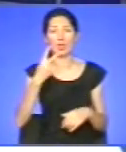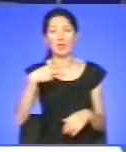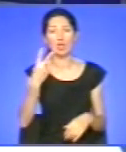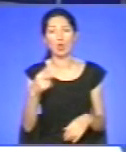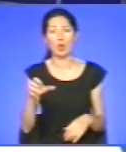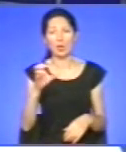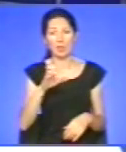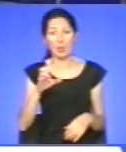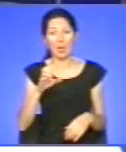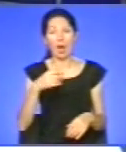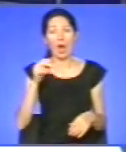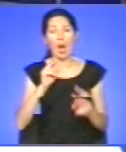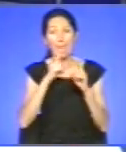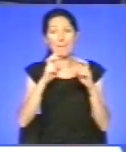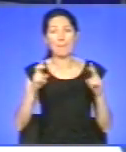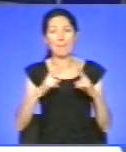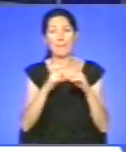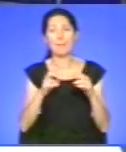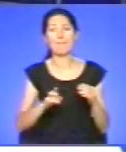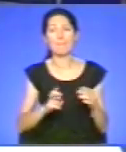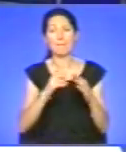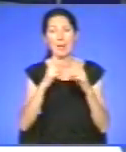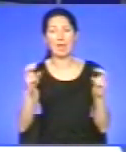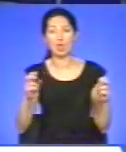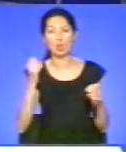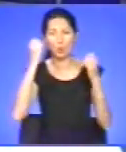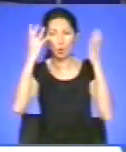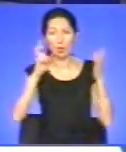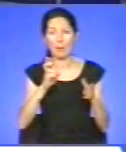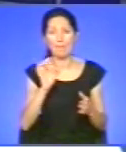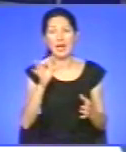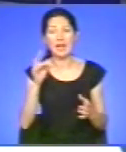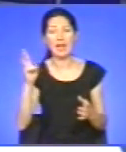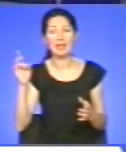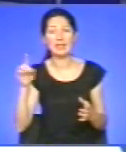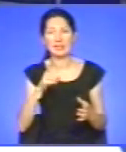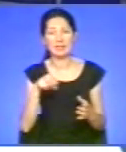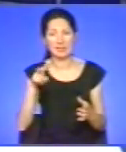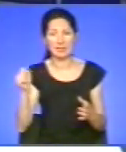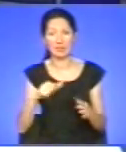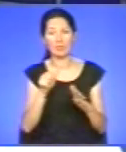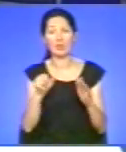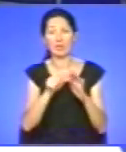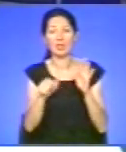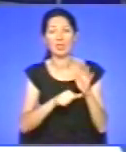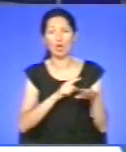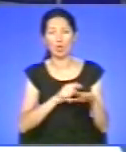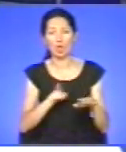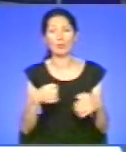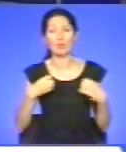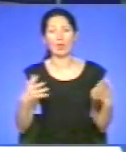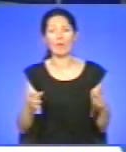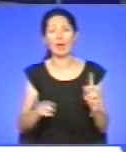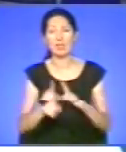22 серпня в Палаці культури «Березіль» імені Леся Курбаса о 16-й годині відбудеться урочисте зібрання громадськості краю